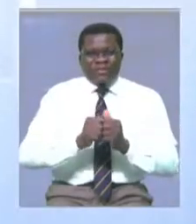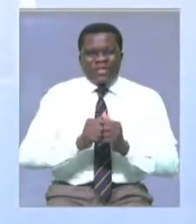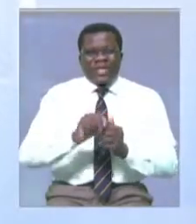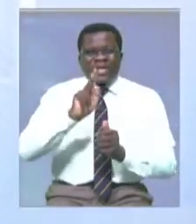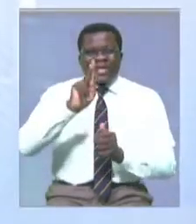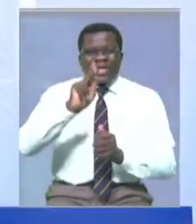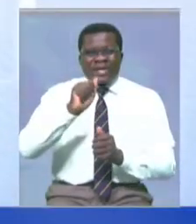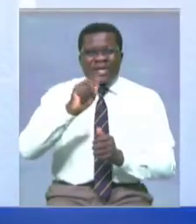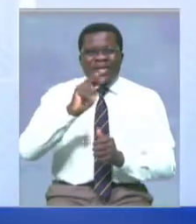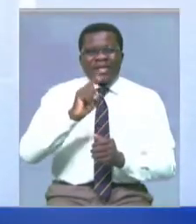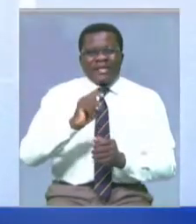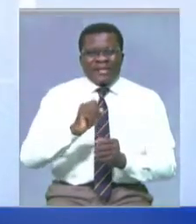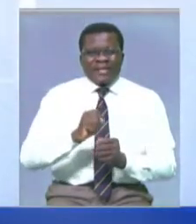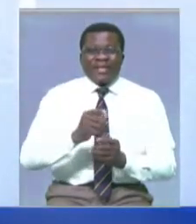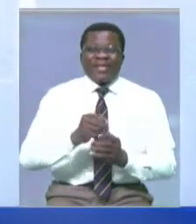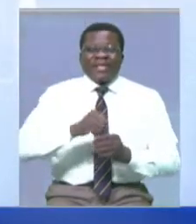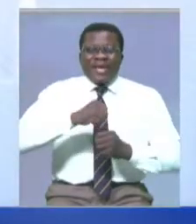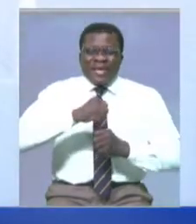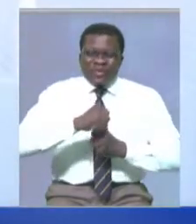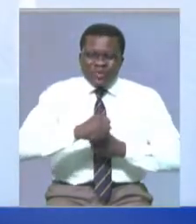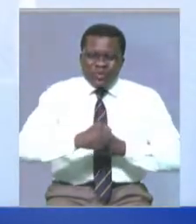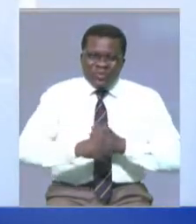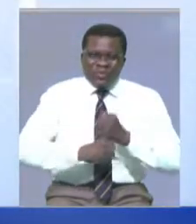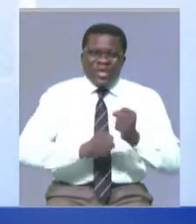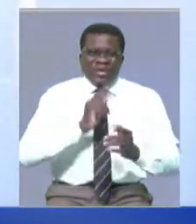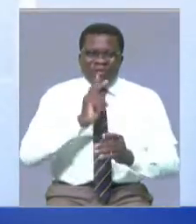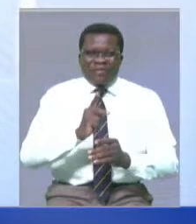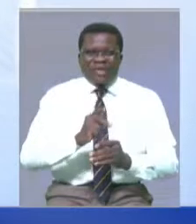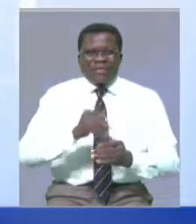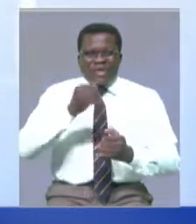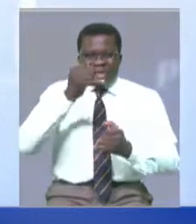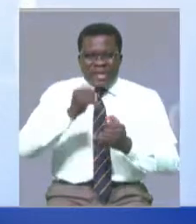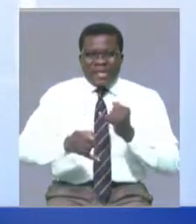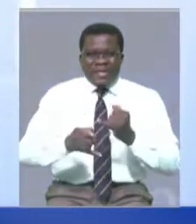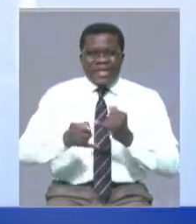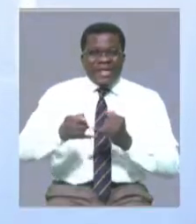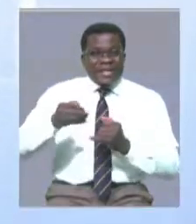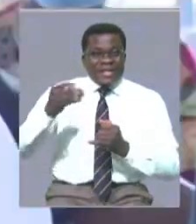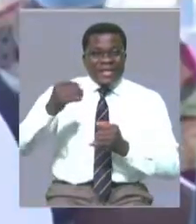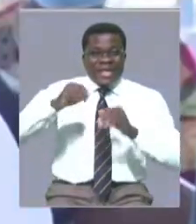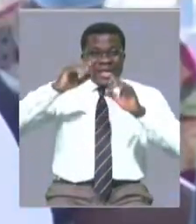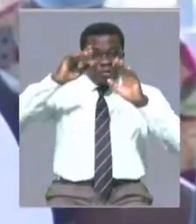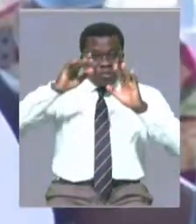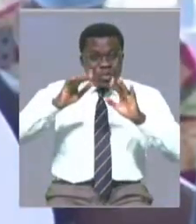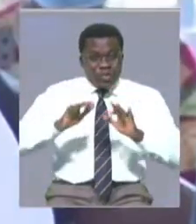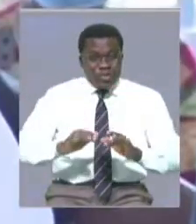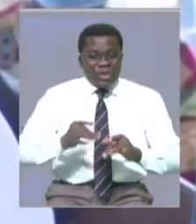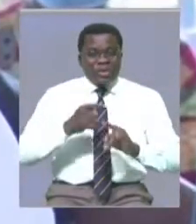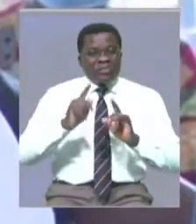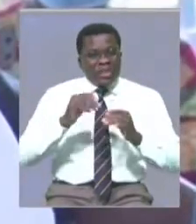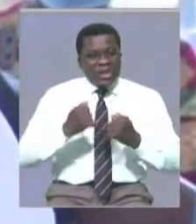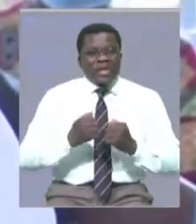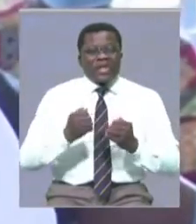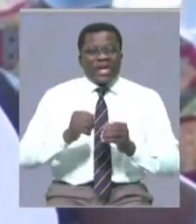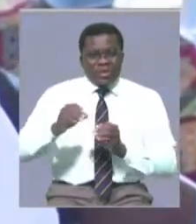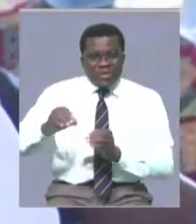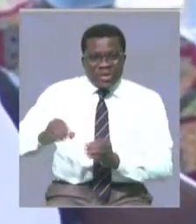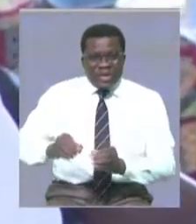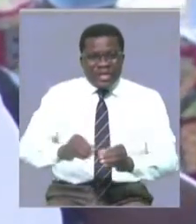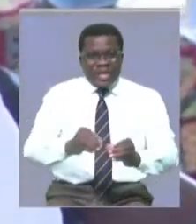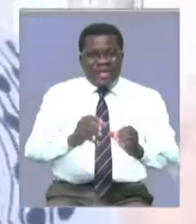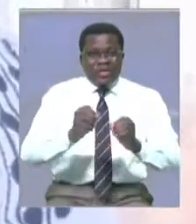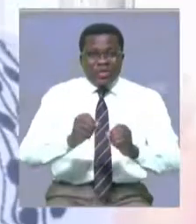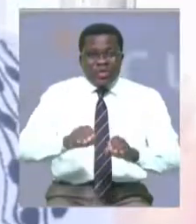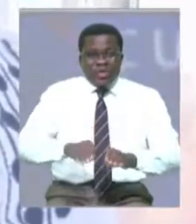Candy a souffert effectivement lors des dernières précipitations enregistrées, mais il y a eu des caniveaux qui ont été